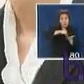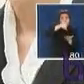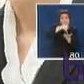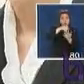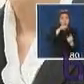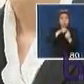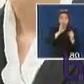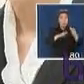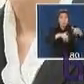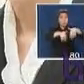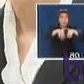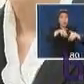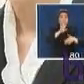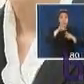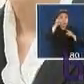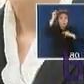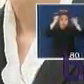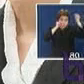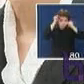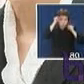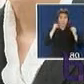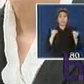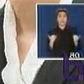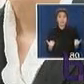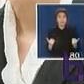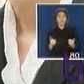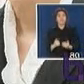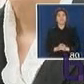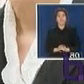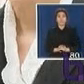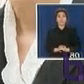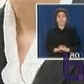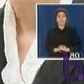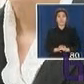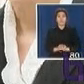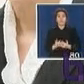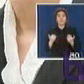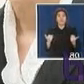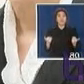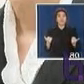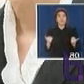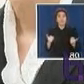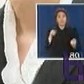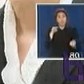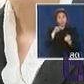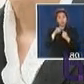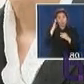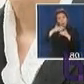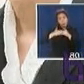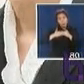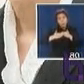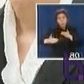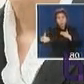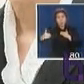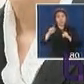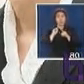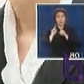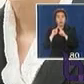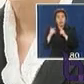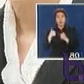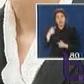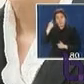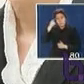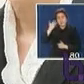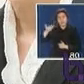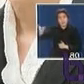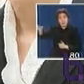พี่น้องประชาชนชาวจังหวัดนครสวรรค์ด้วยนะคะแต่สำหรับการฟื้นฟูในระยะยาวนั้นดิฉันจะได้เชิญนัก